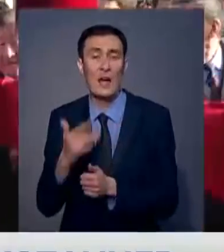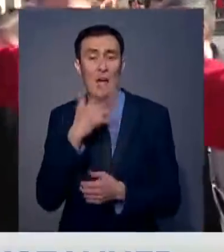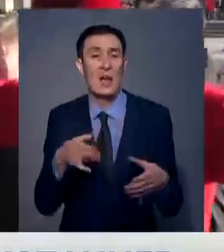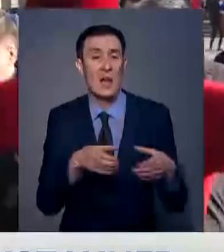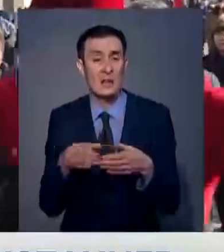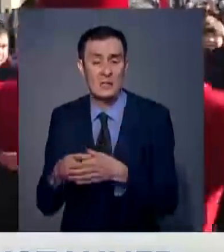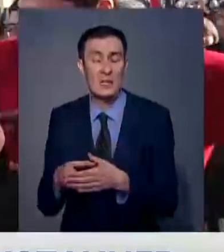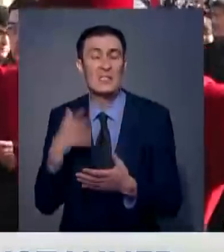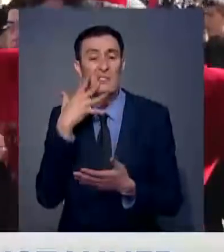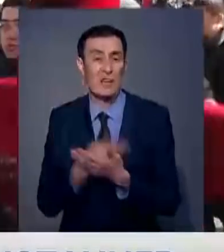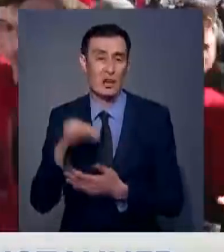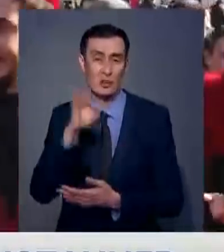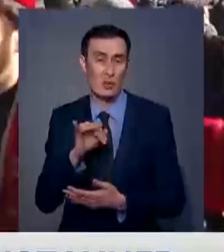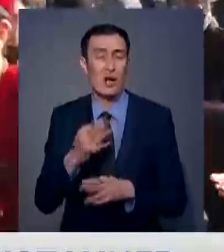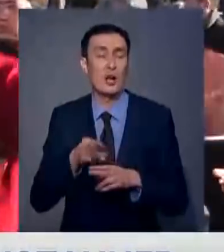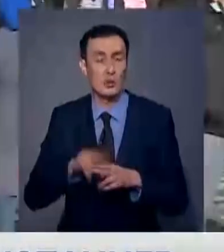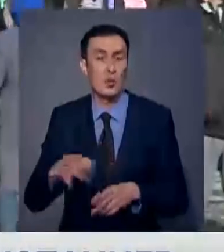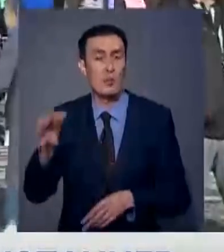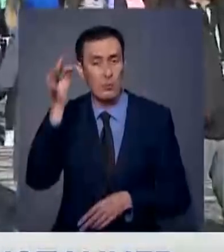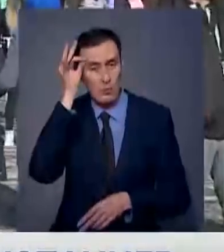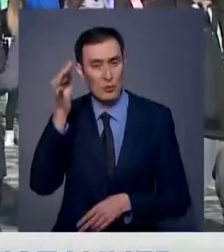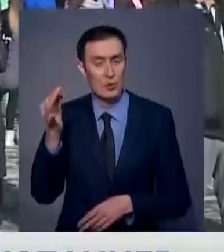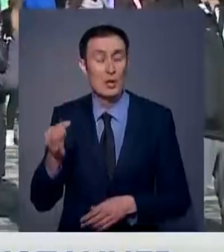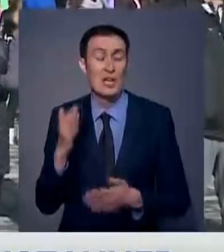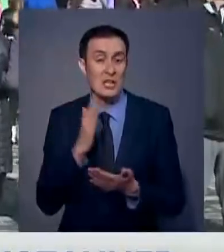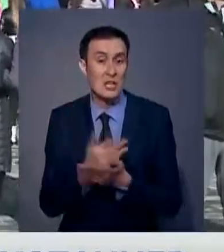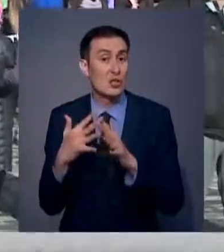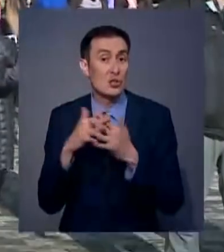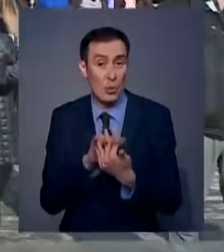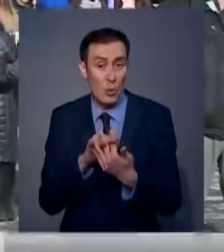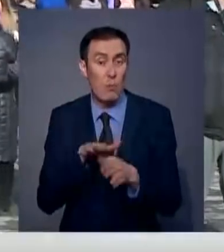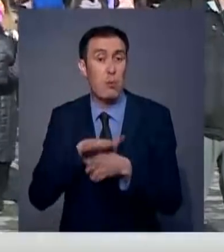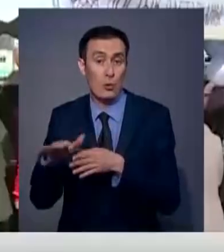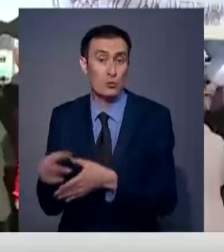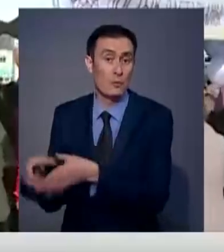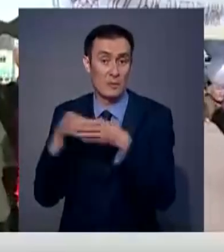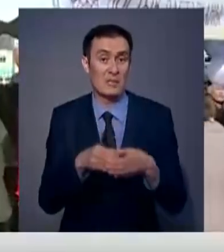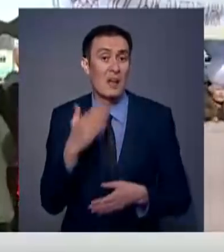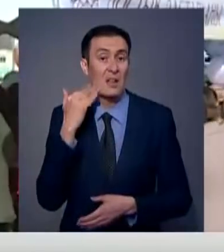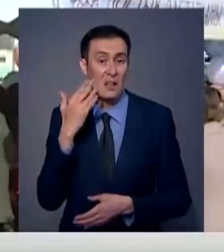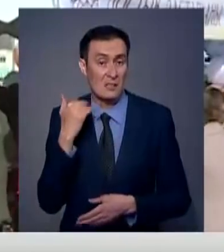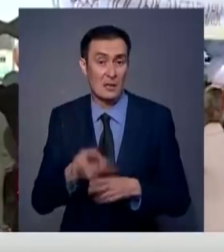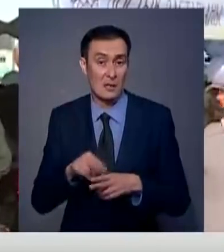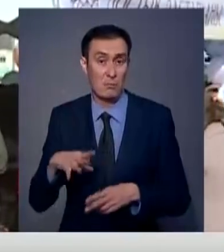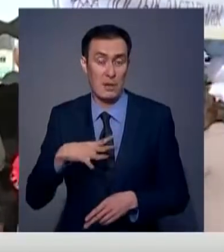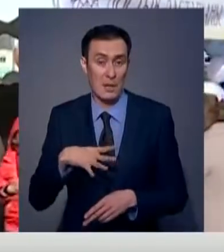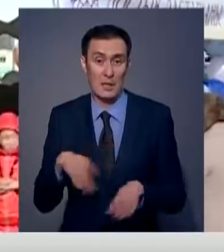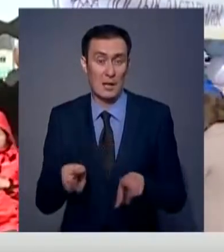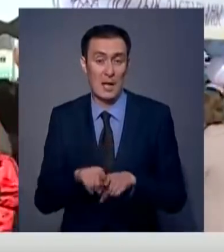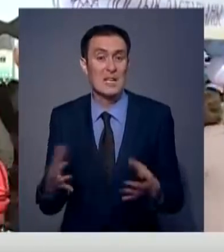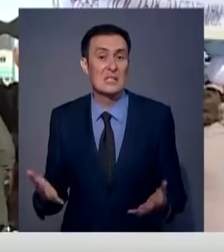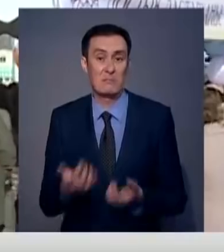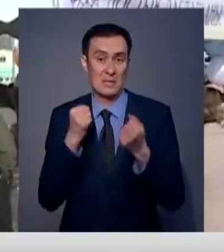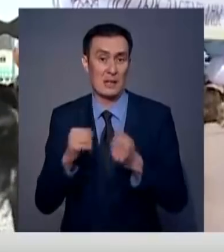своя история, которую помнят и чтут. Есть село, которое полностью мигрировало с Татарстана. Это была для нас такая спасительная